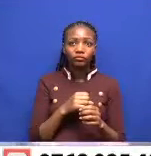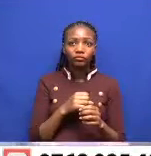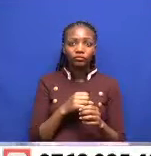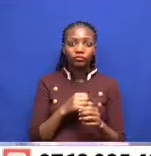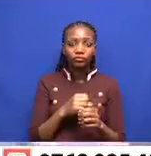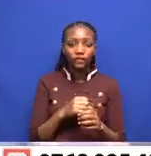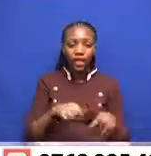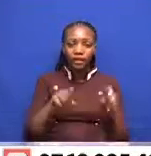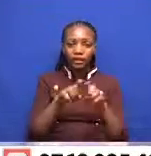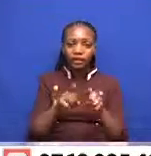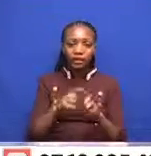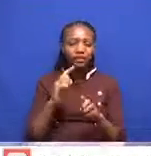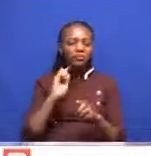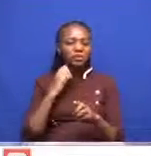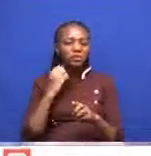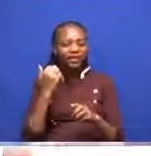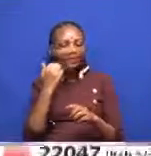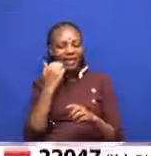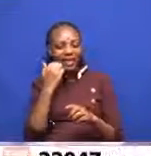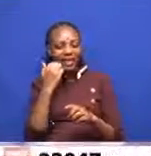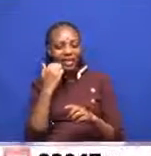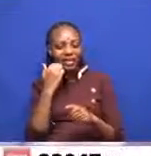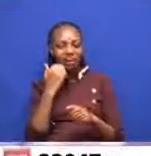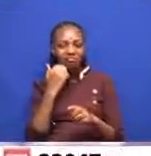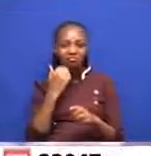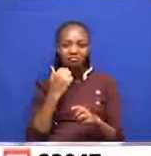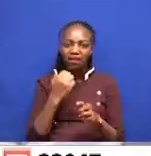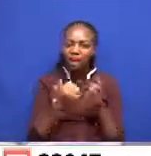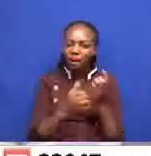mgonjwa wa sukari, hypertension,